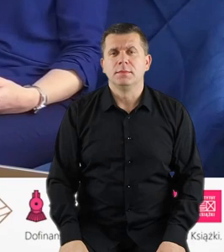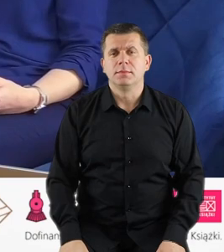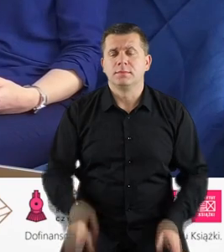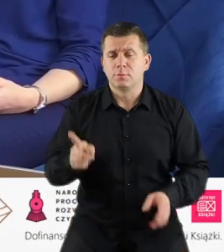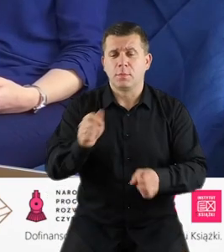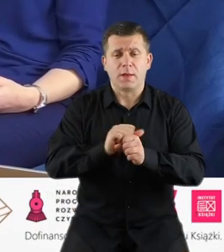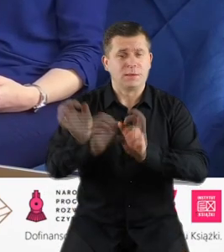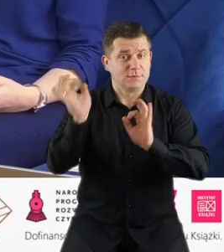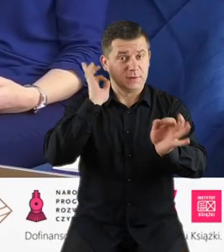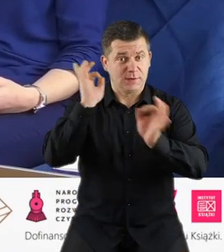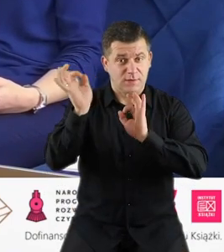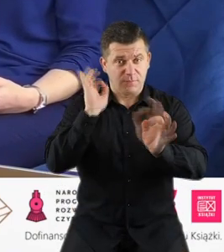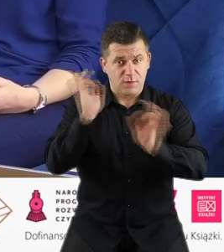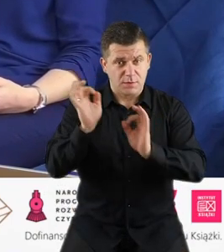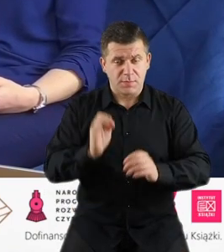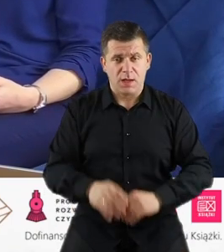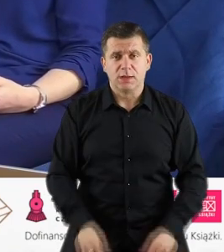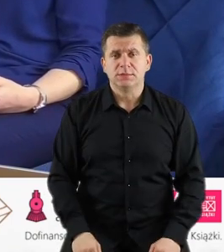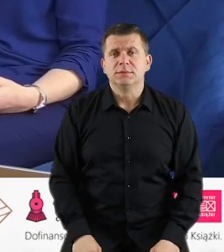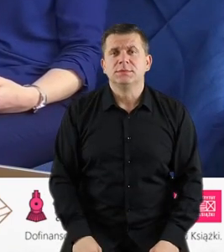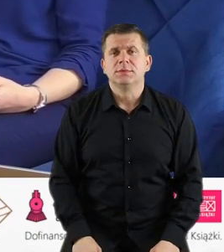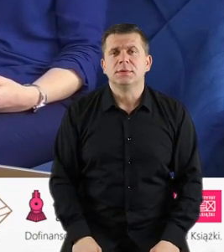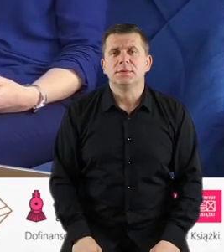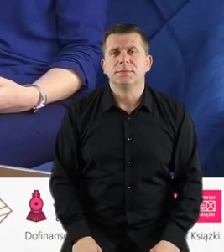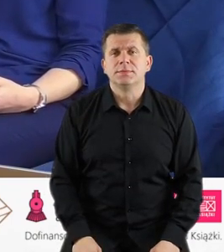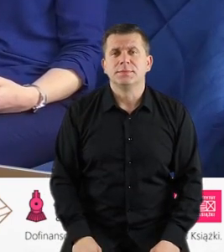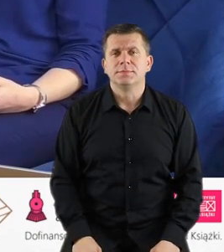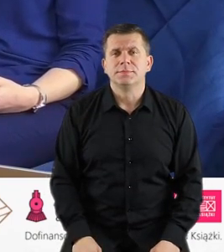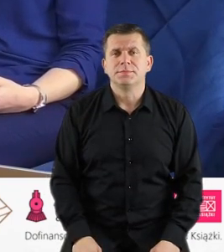jest informacja, że